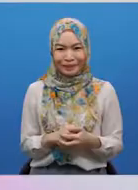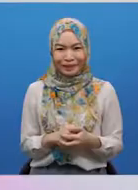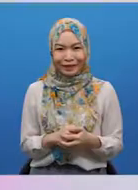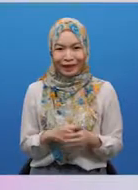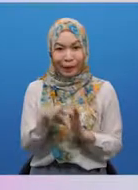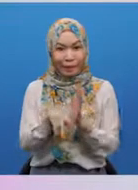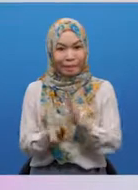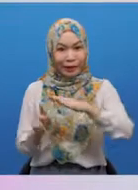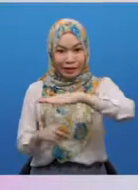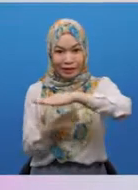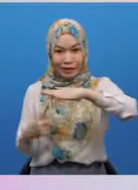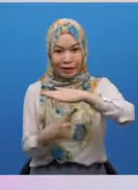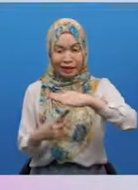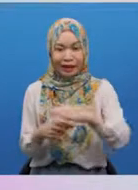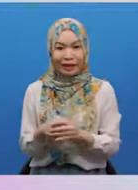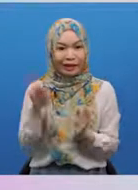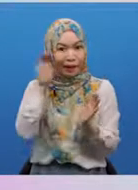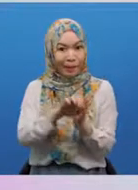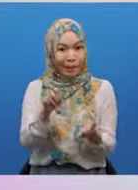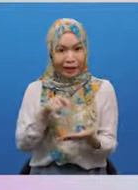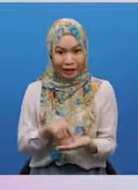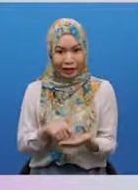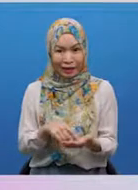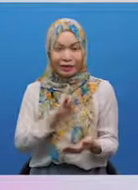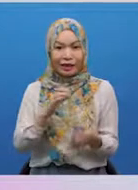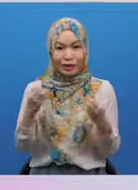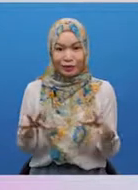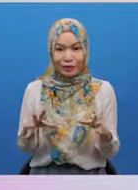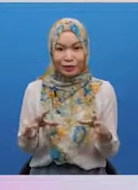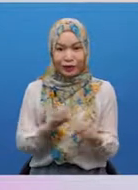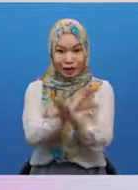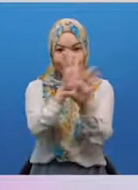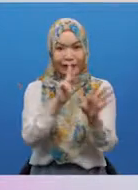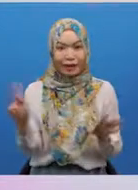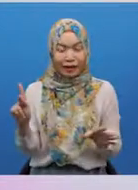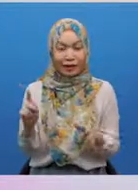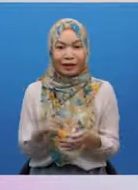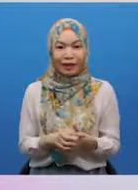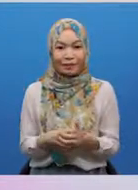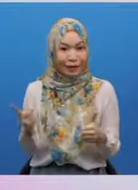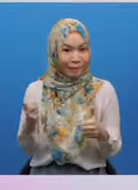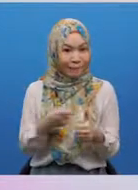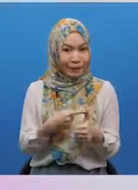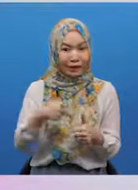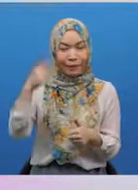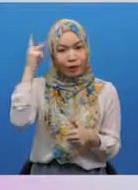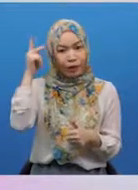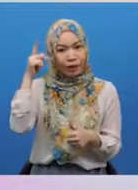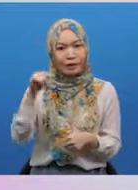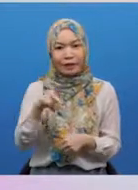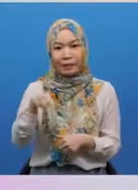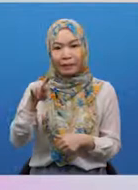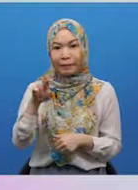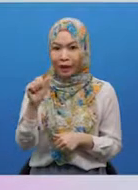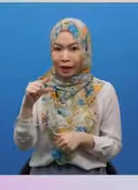Berdasarkan paparan slide ini, cikgu telah menghuraikan perkara pertama iaitu konsep pragmatik. Perkara